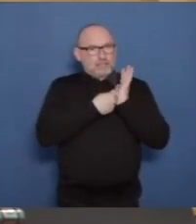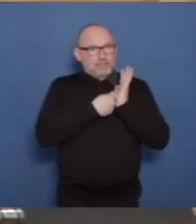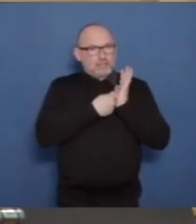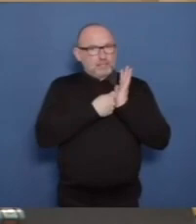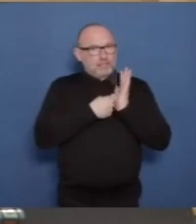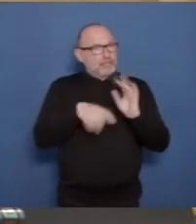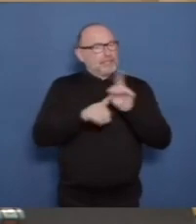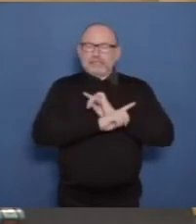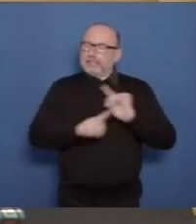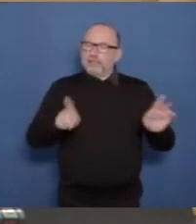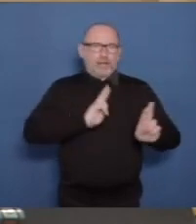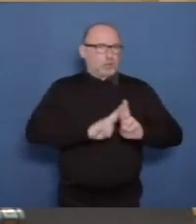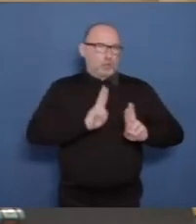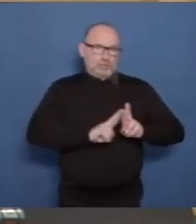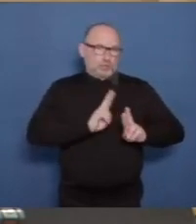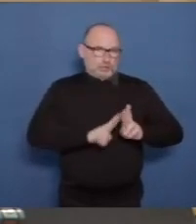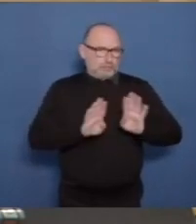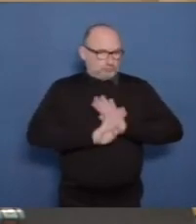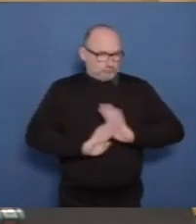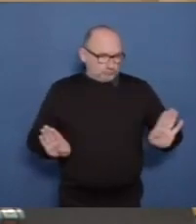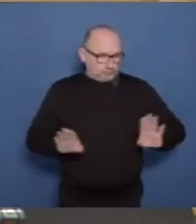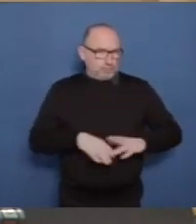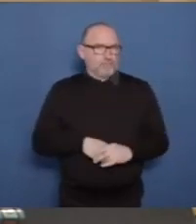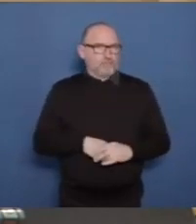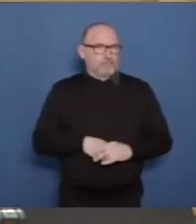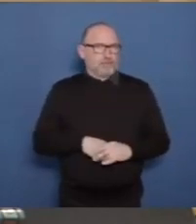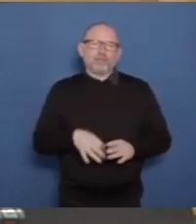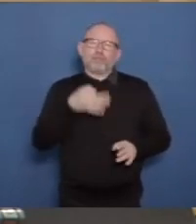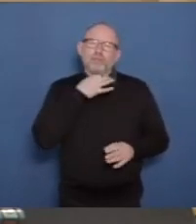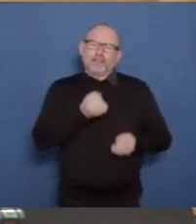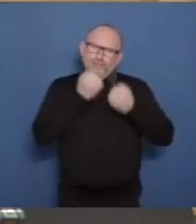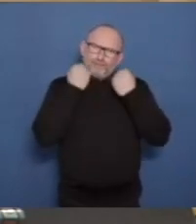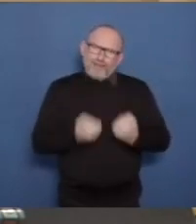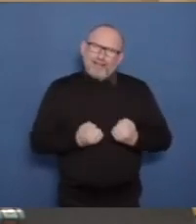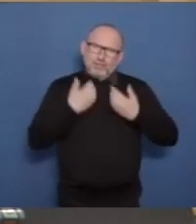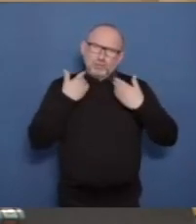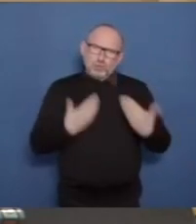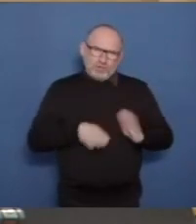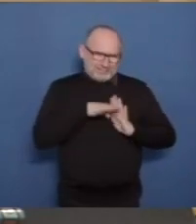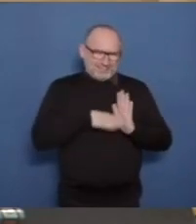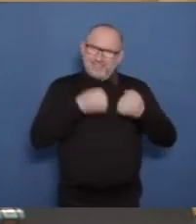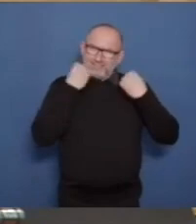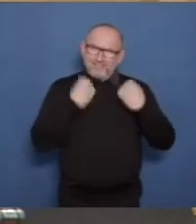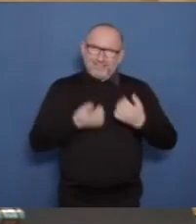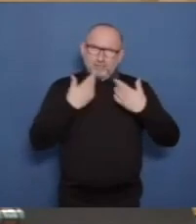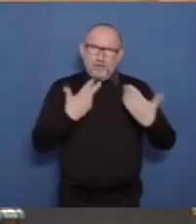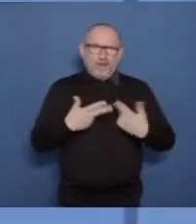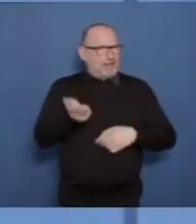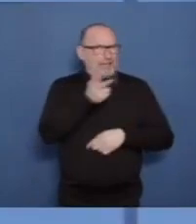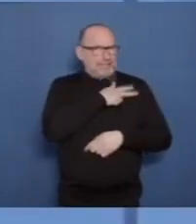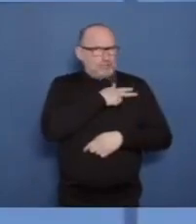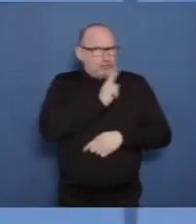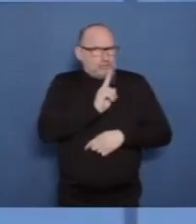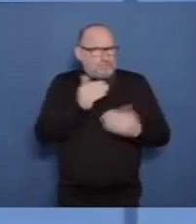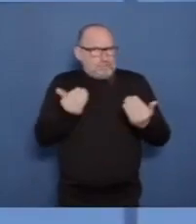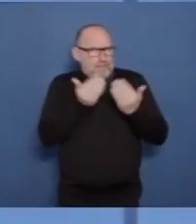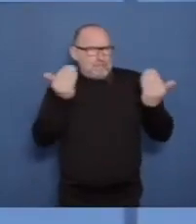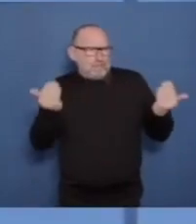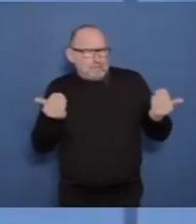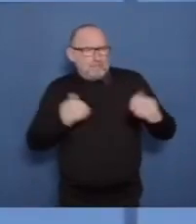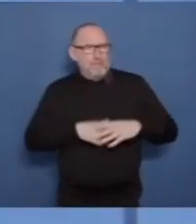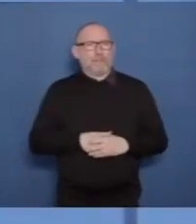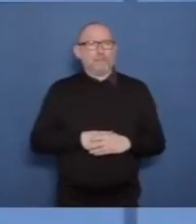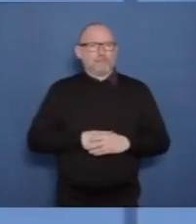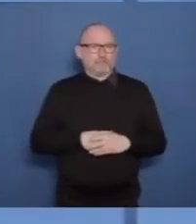mehr korrigiert werden. Warum ist das Gesetz? Weil das entspricht ja dann nicht der Realität. Es geht